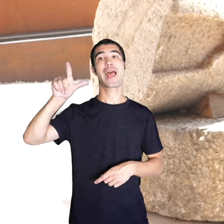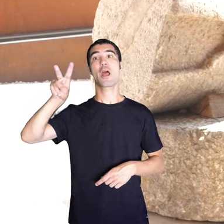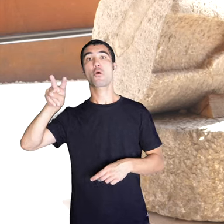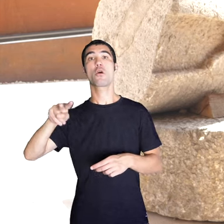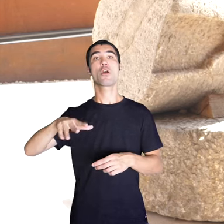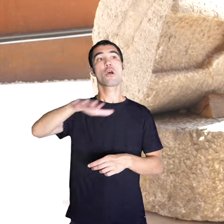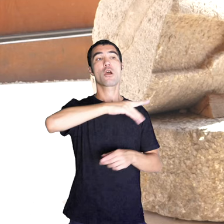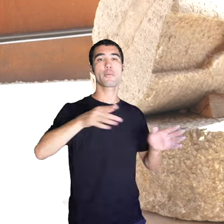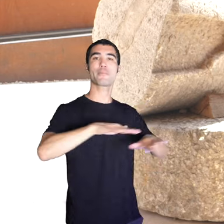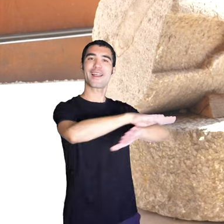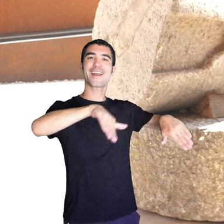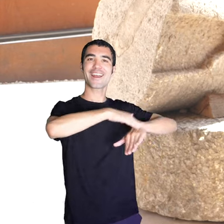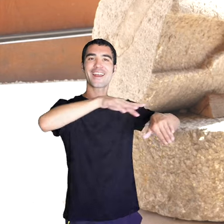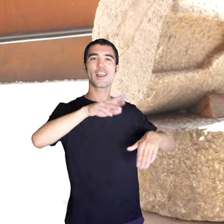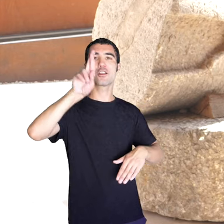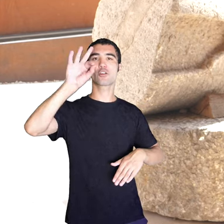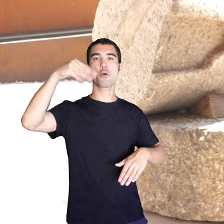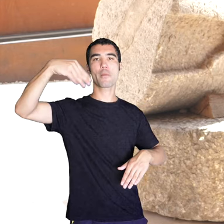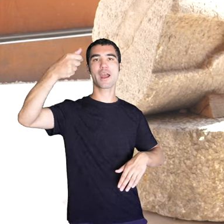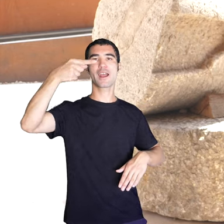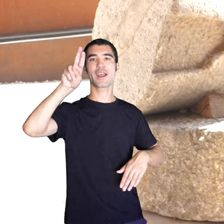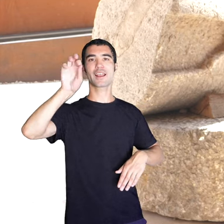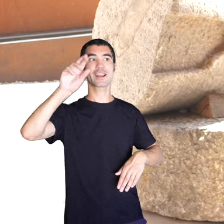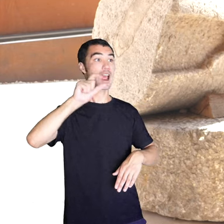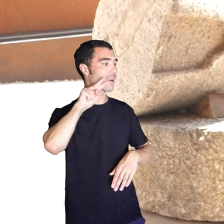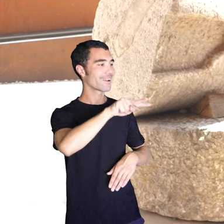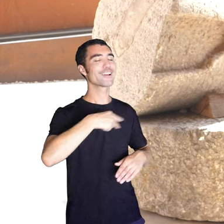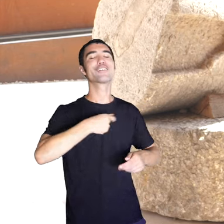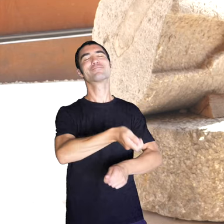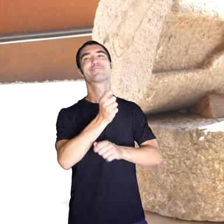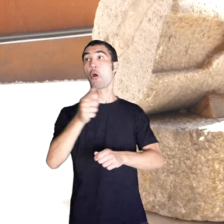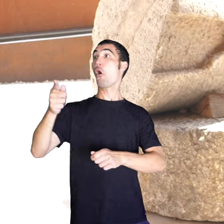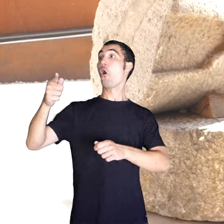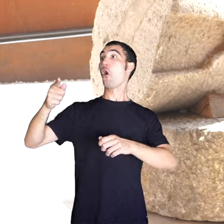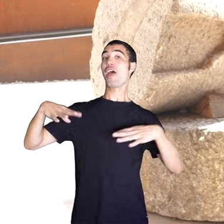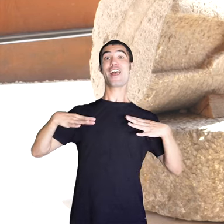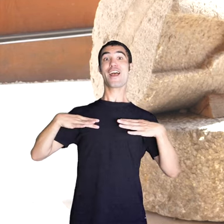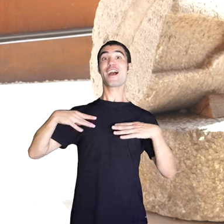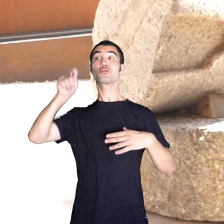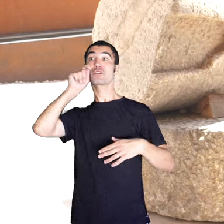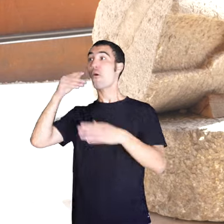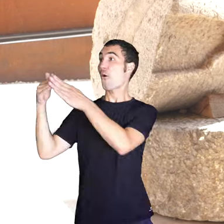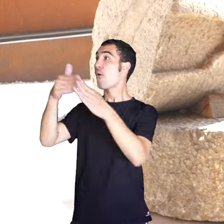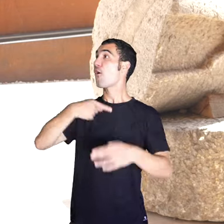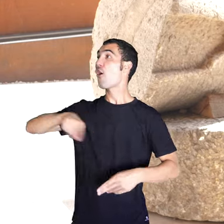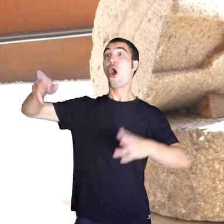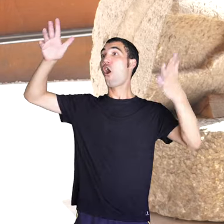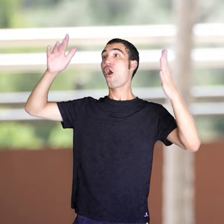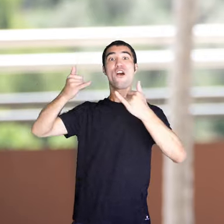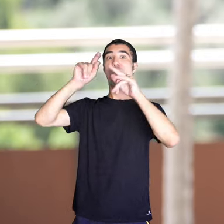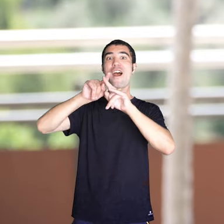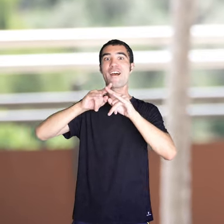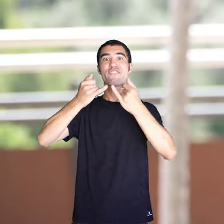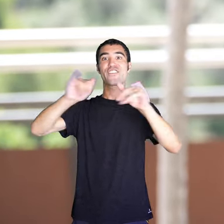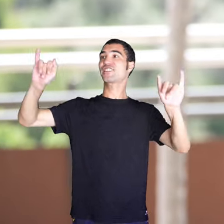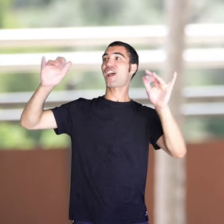la Romagueral, quan vam una barqueta de recreo, li fàvem una festa, perquè no va haver ningú.